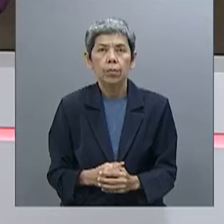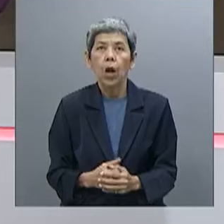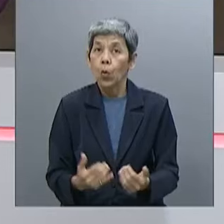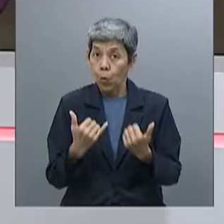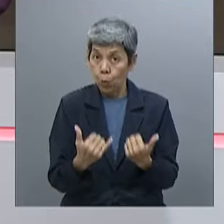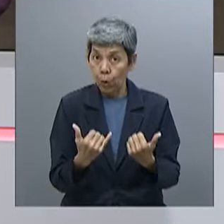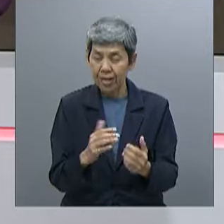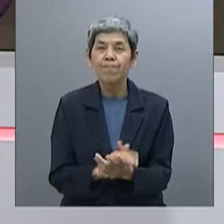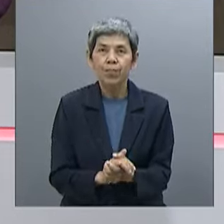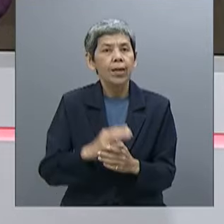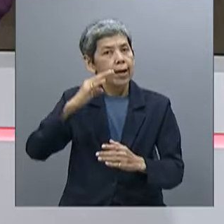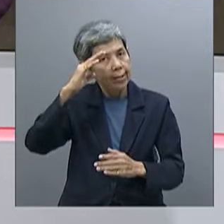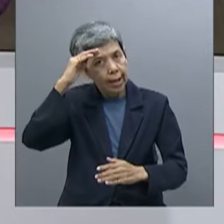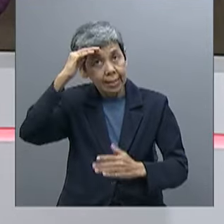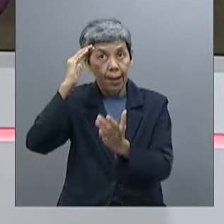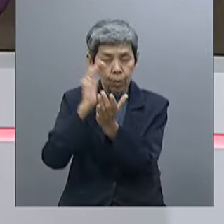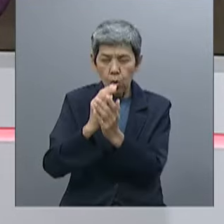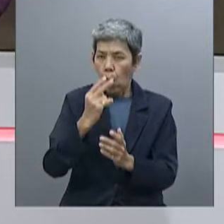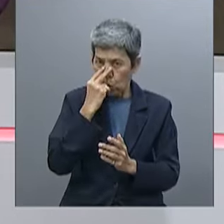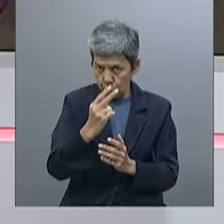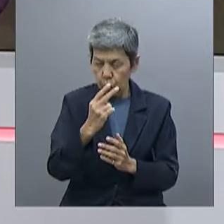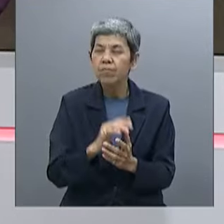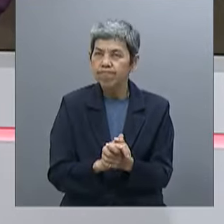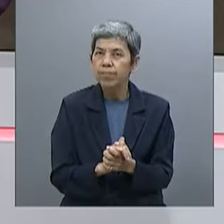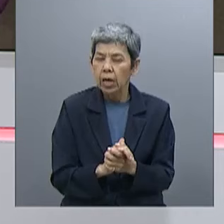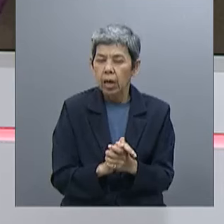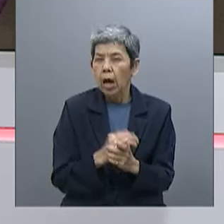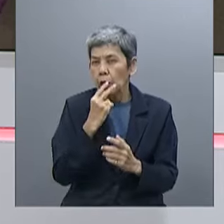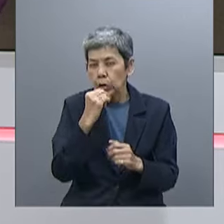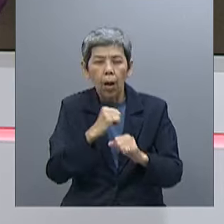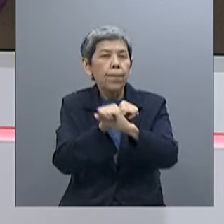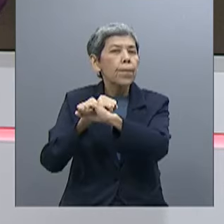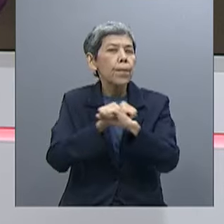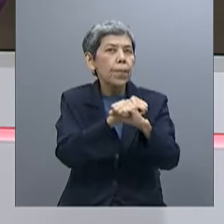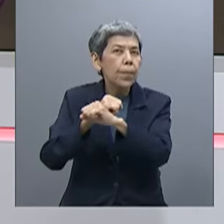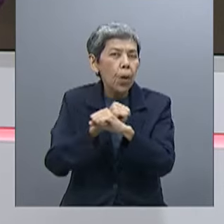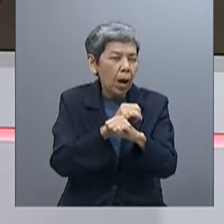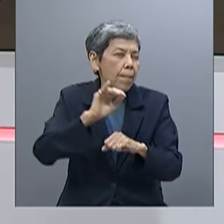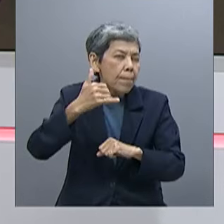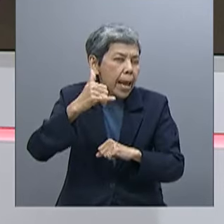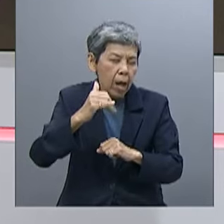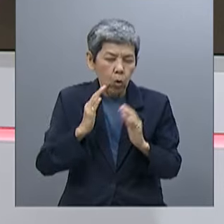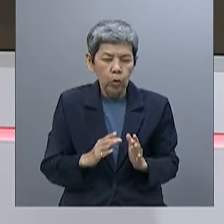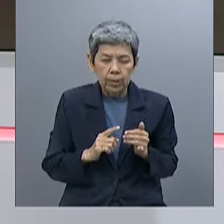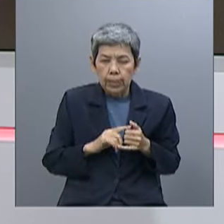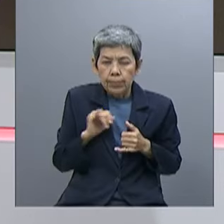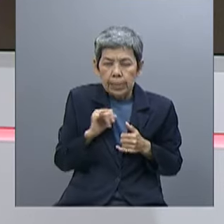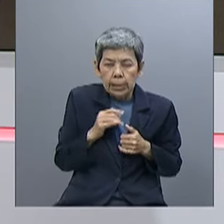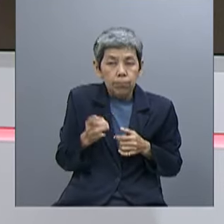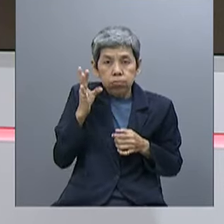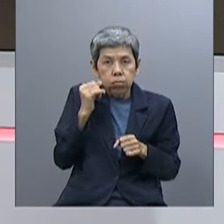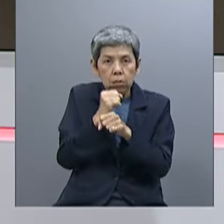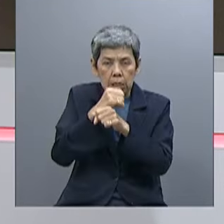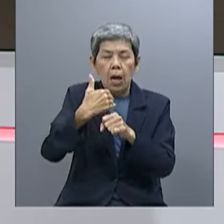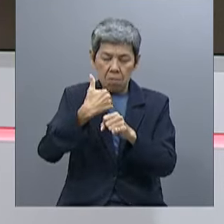วันนี้เป็นวันที่ทั้งทหารและตำรวจจับตาความเคลื่อนไหวในพื้นที่ค่ะป้องกันที่อาจจะมีผู้ไม่หวังดีใช้เหตุการณ์ตากใบ